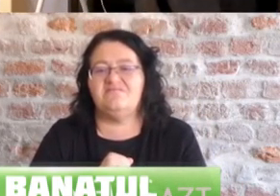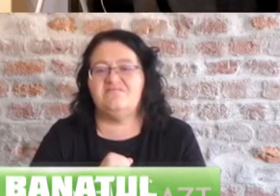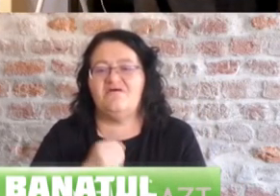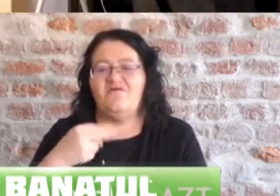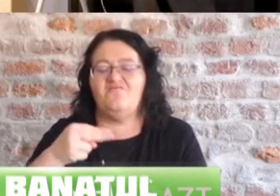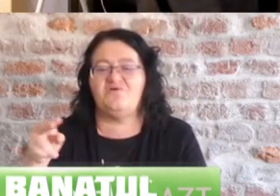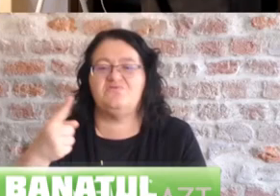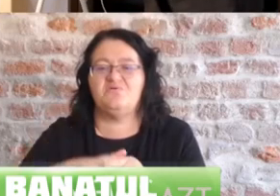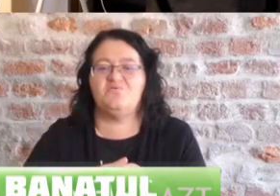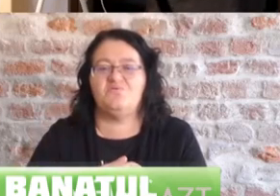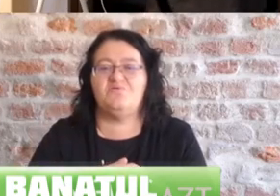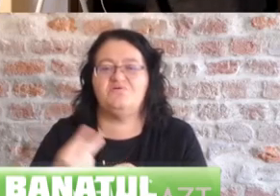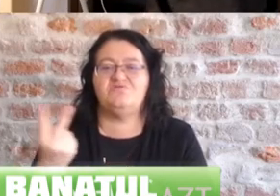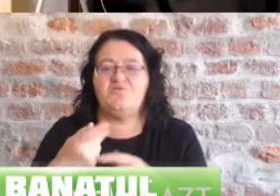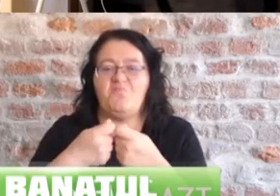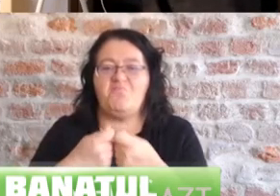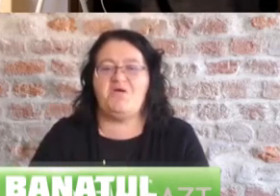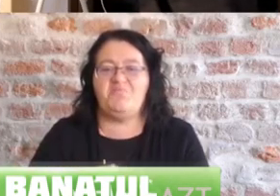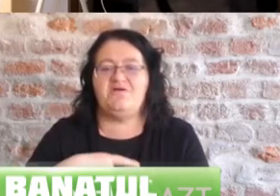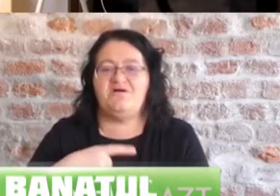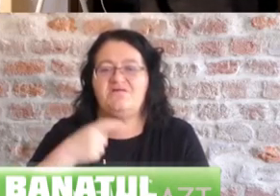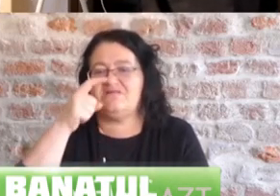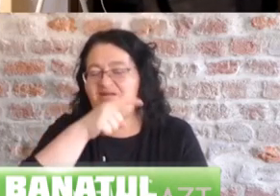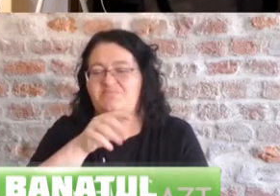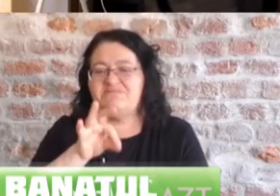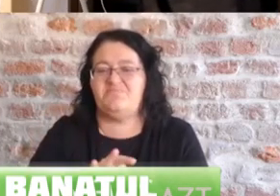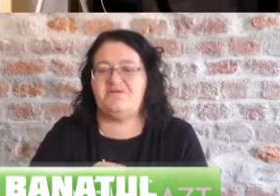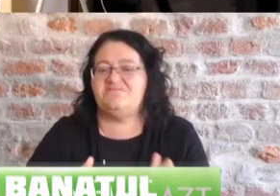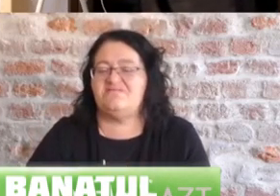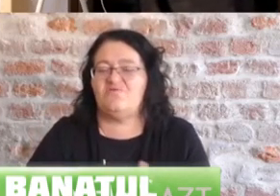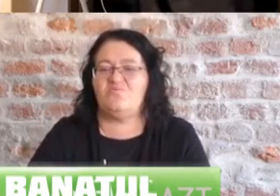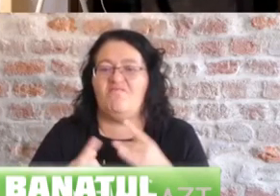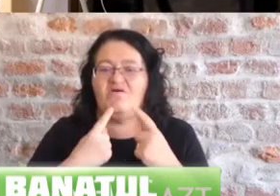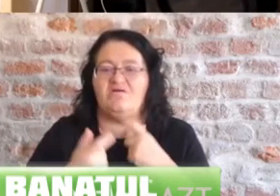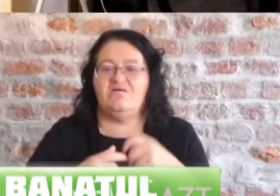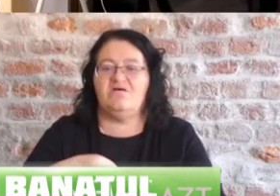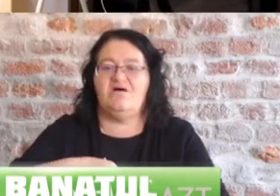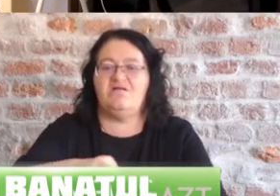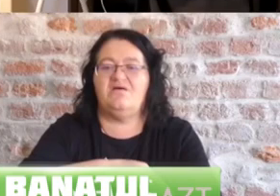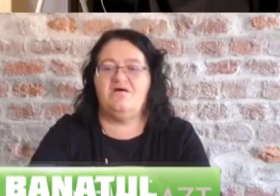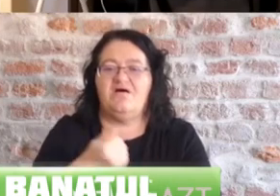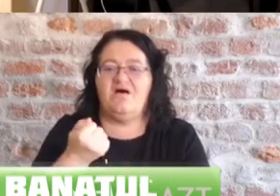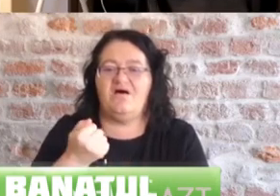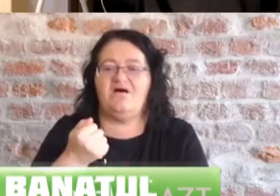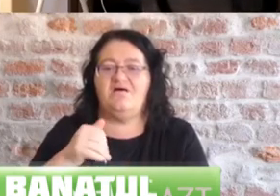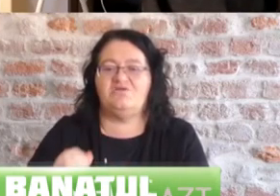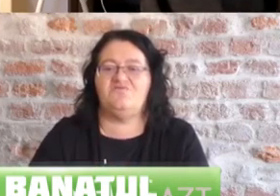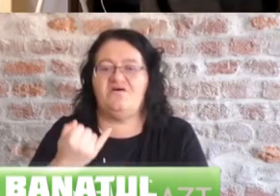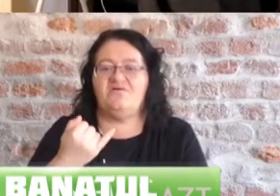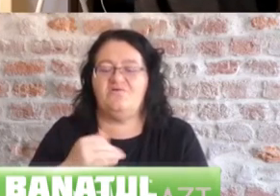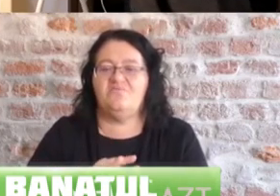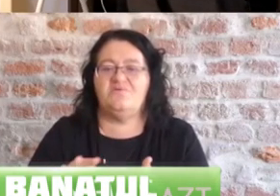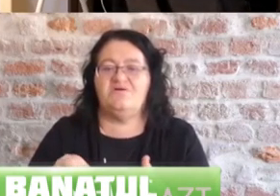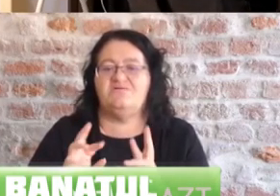voi continua cu cei doi membri care sunt în lipsă în momentul de față. Este vorba de arhitect Ana Șverco, cred că